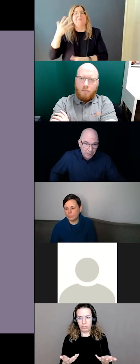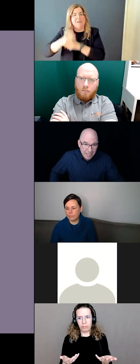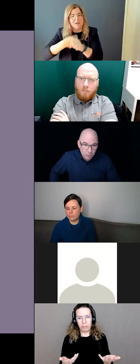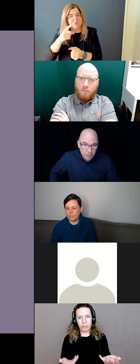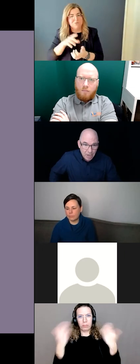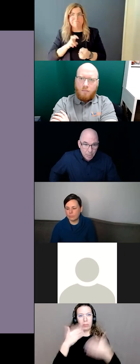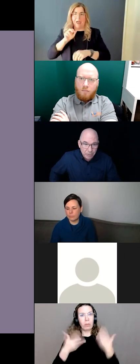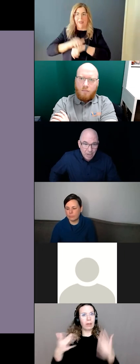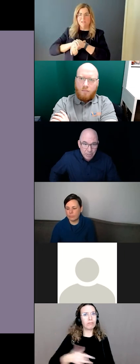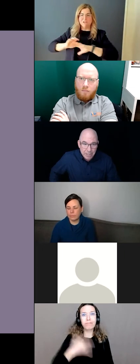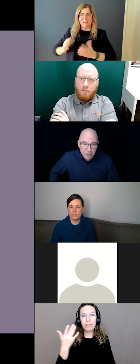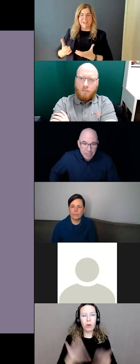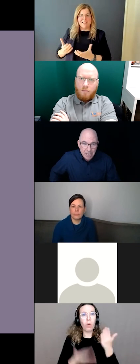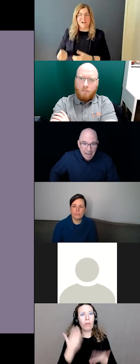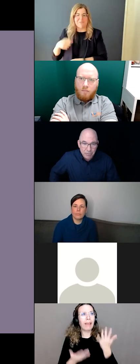appris l'anglais ou le français.